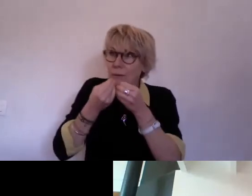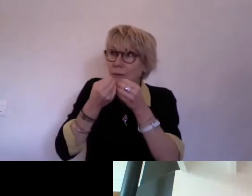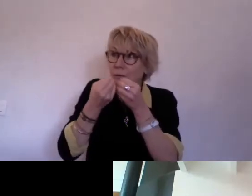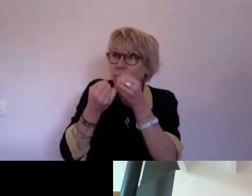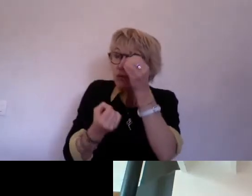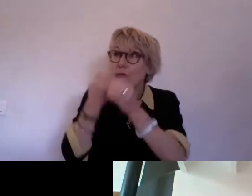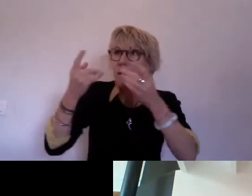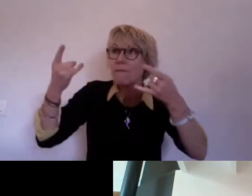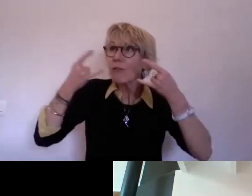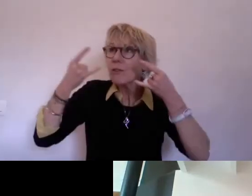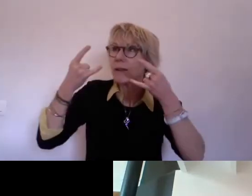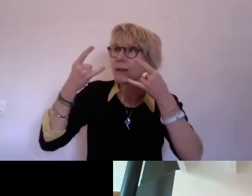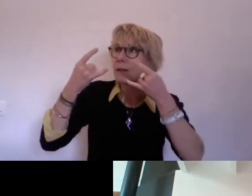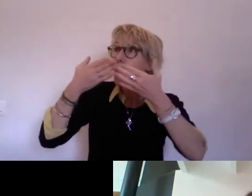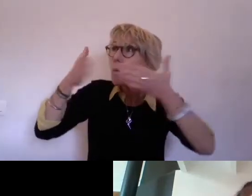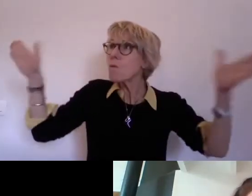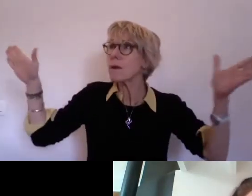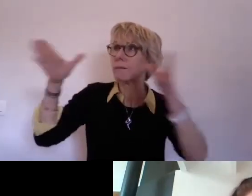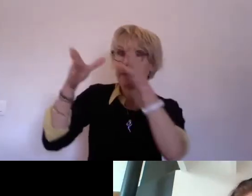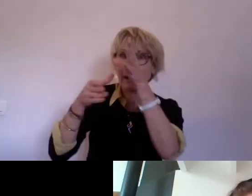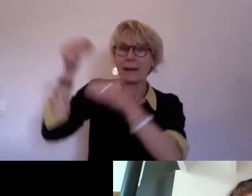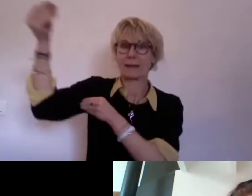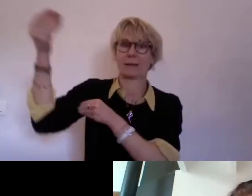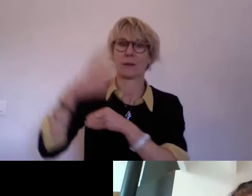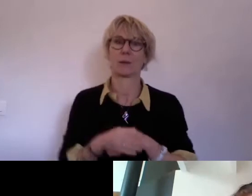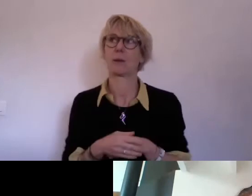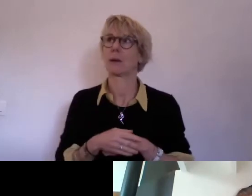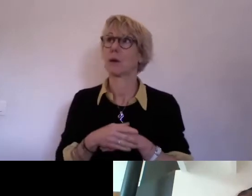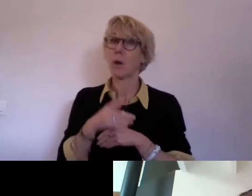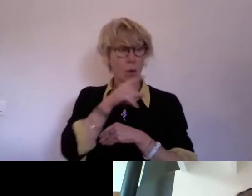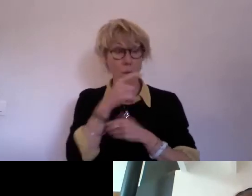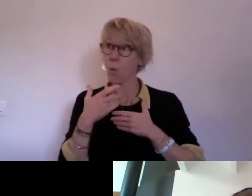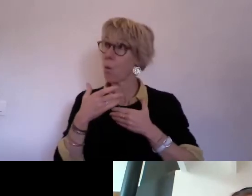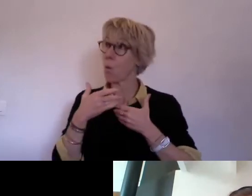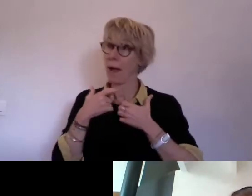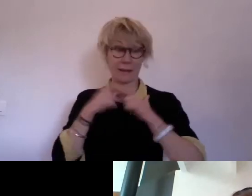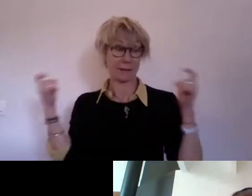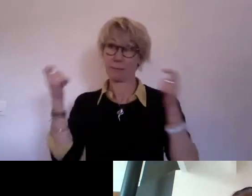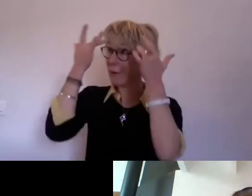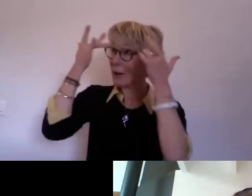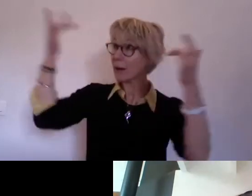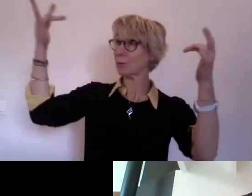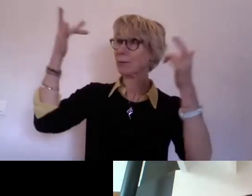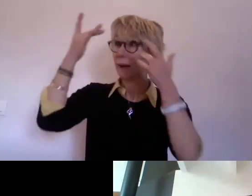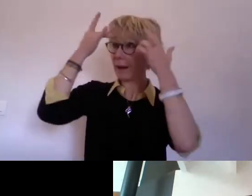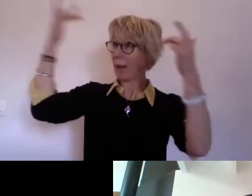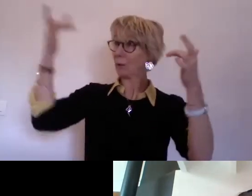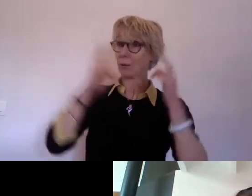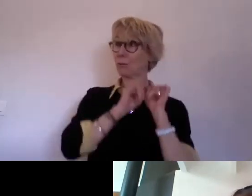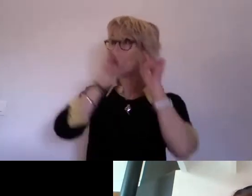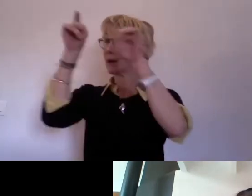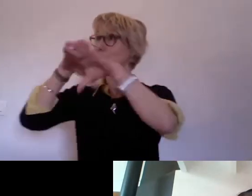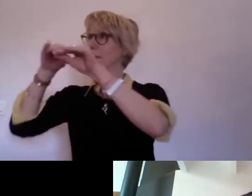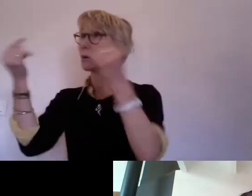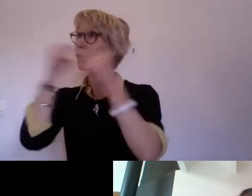l'extérieur. C'est plus nous qui nous déplaçons vers la culture, c'est la culture qui vient à nous. Et donc, on n'a plus